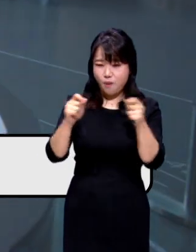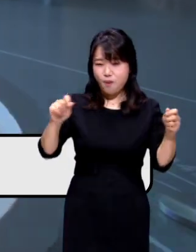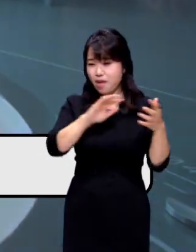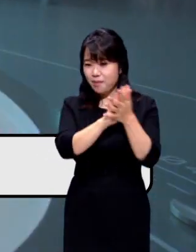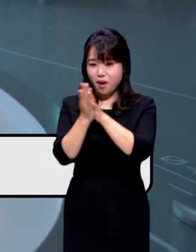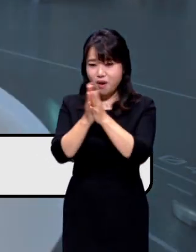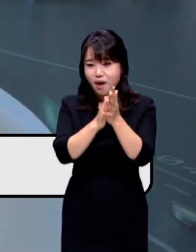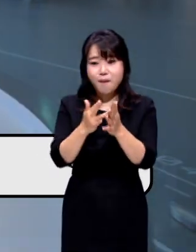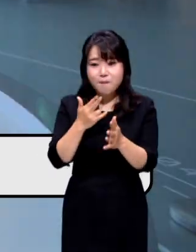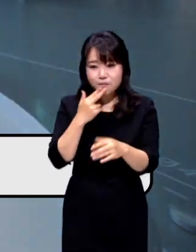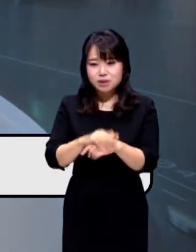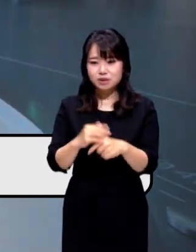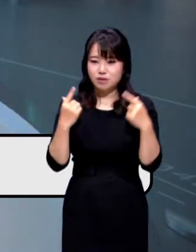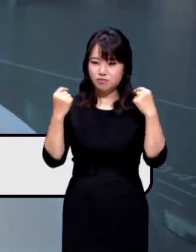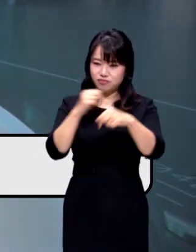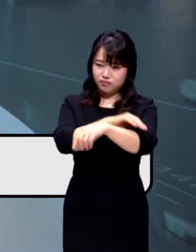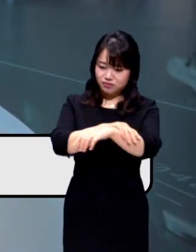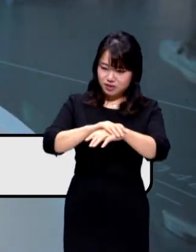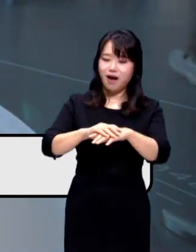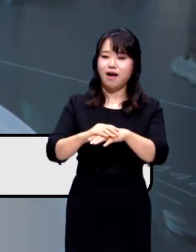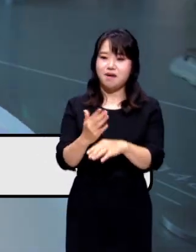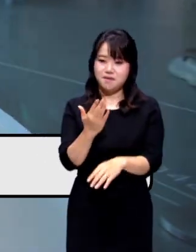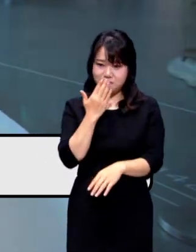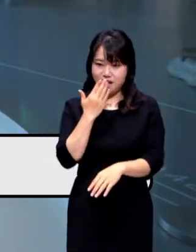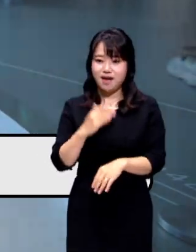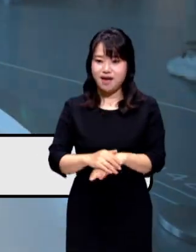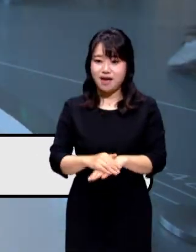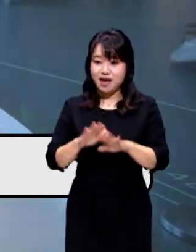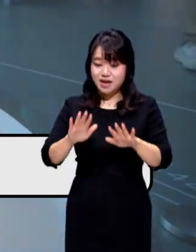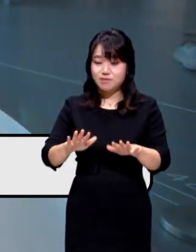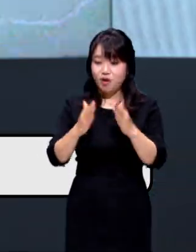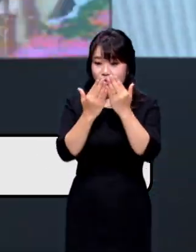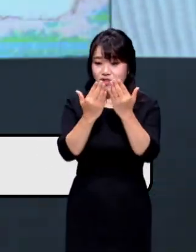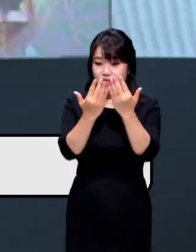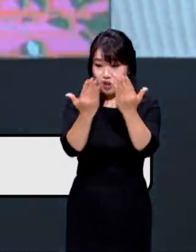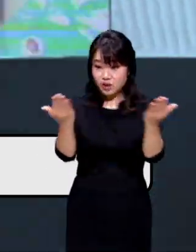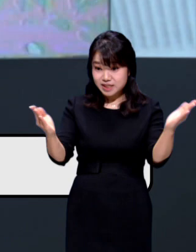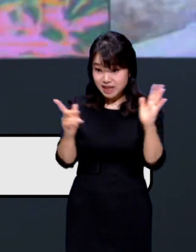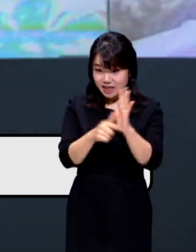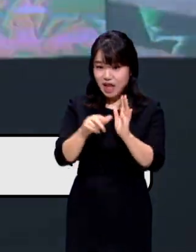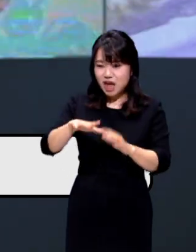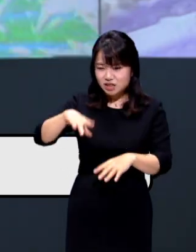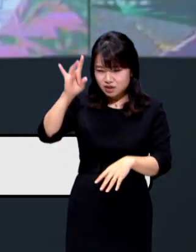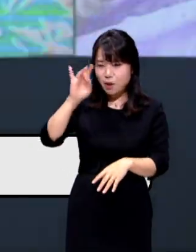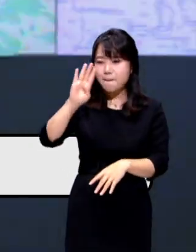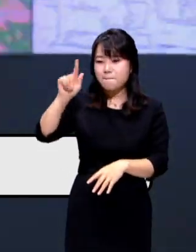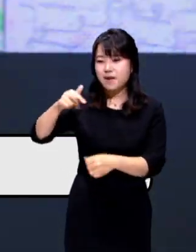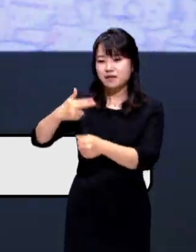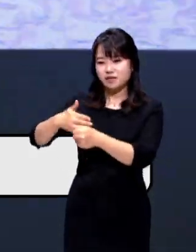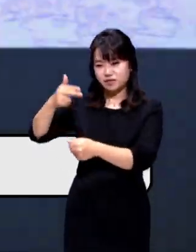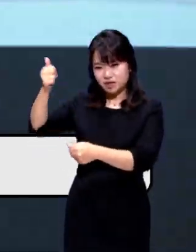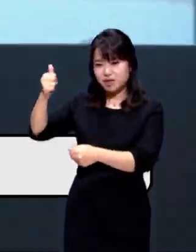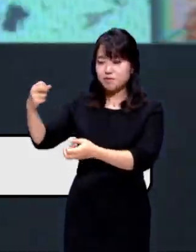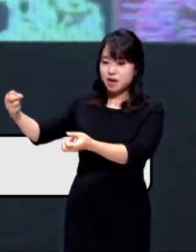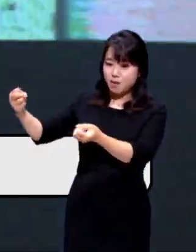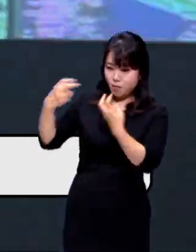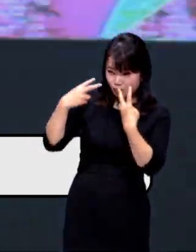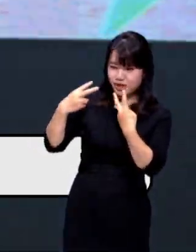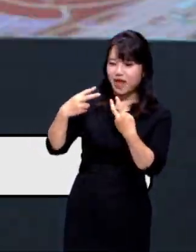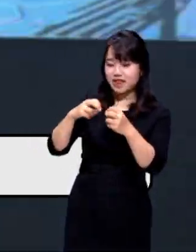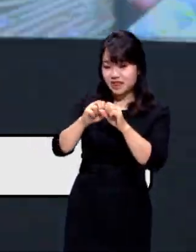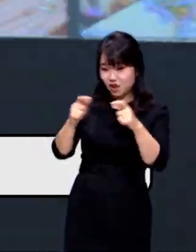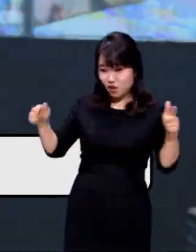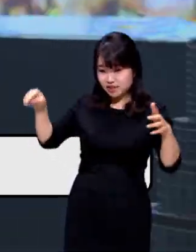변화하지 않고 고정적으로 운영을 해왔거든요. 그래서 이번 전시에서는 처음으로 백남준 선생님이 보낸 영상 작품들